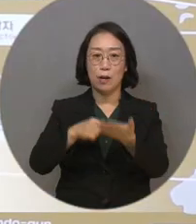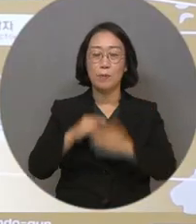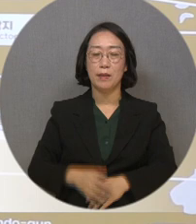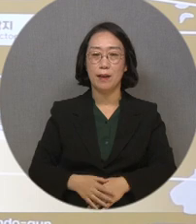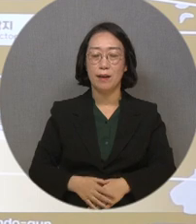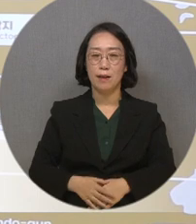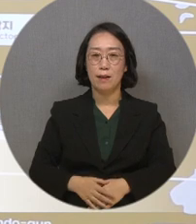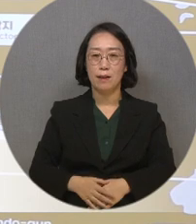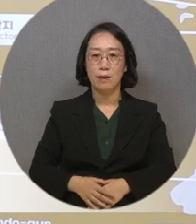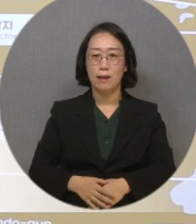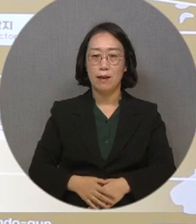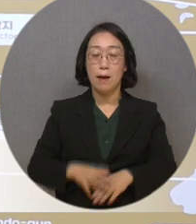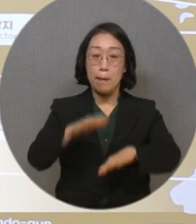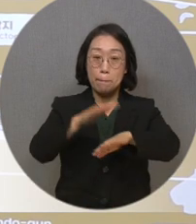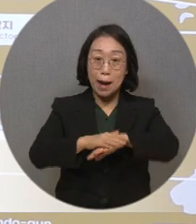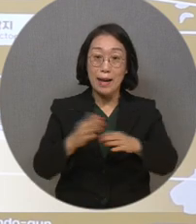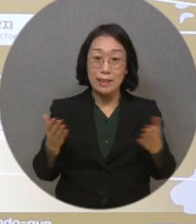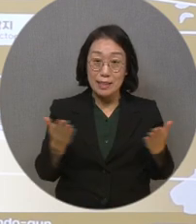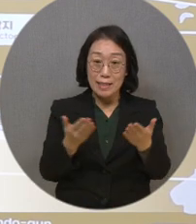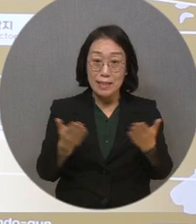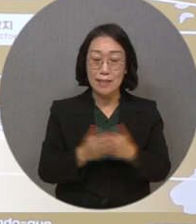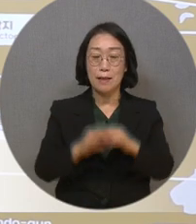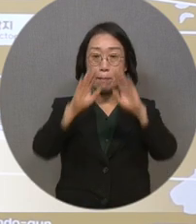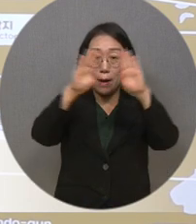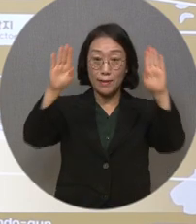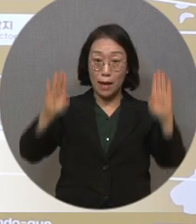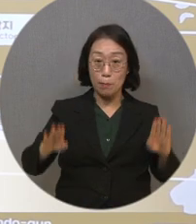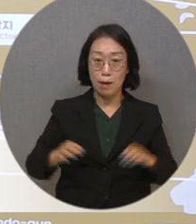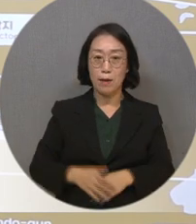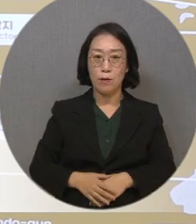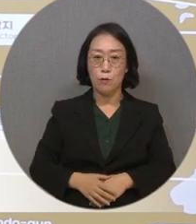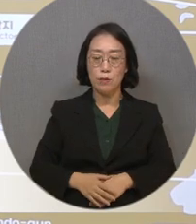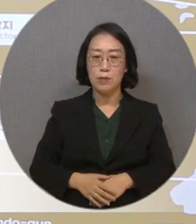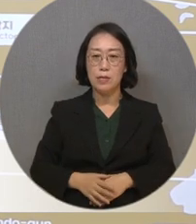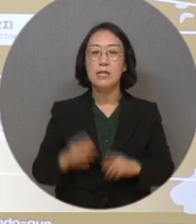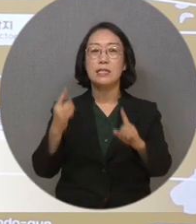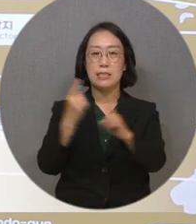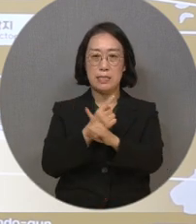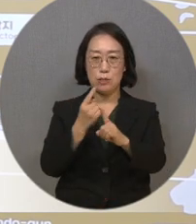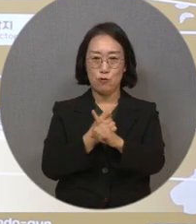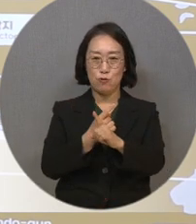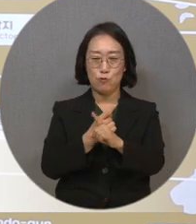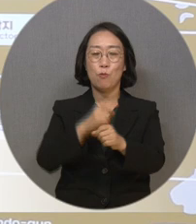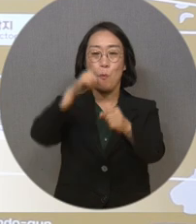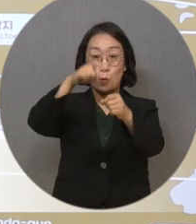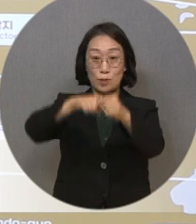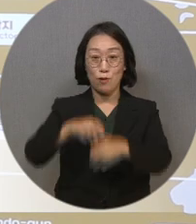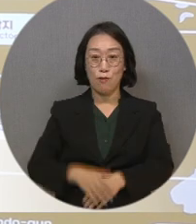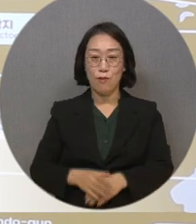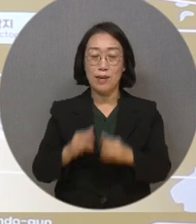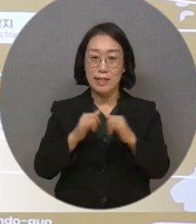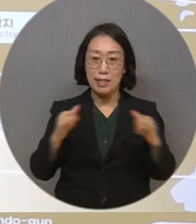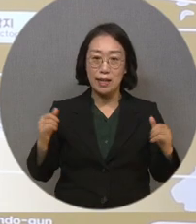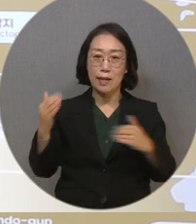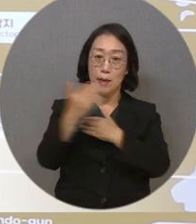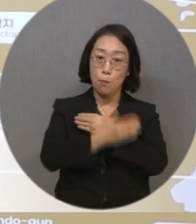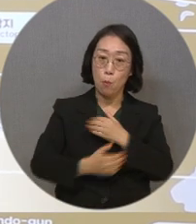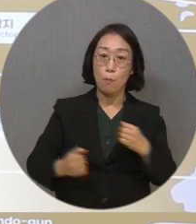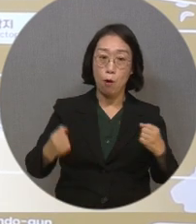2023 국제농업박람회 키워드는 치유로서 지구와 인간의 건강을